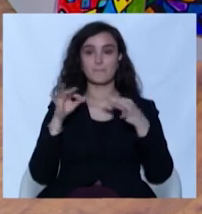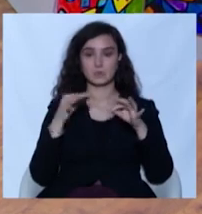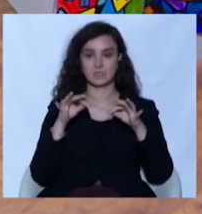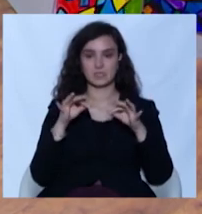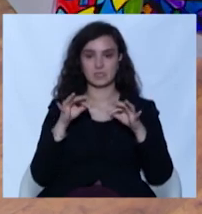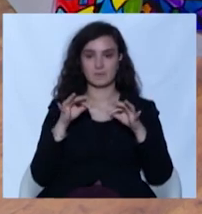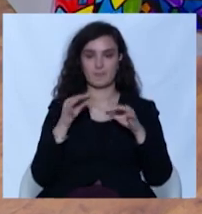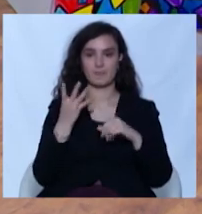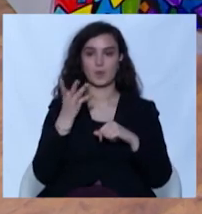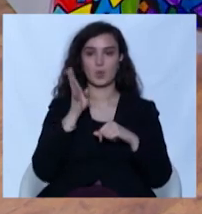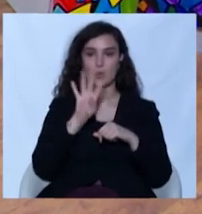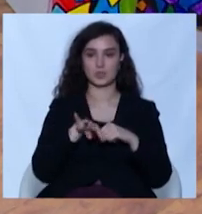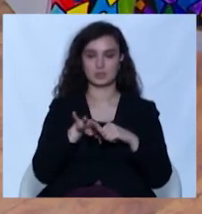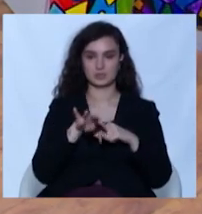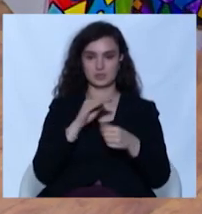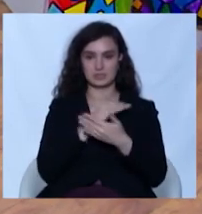ნაწილად.